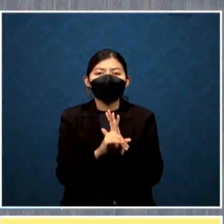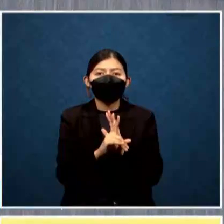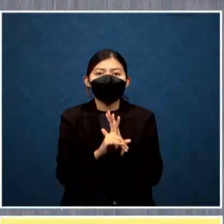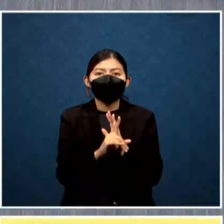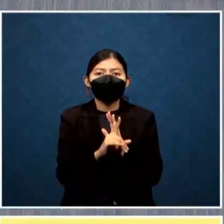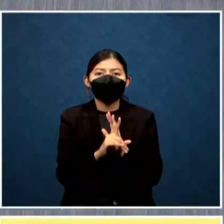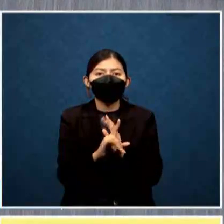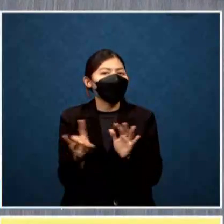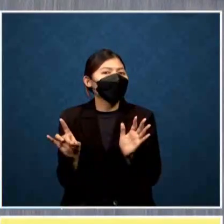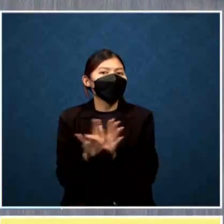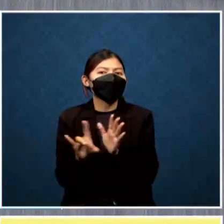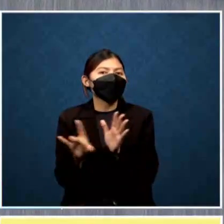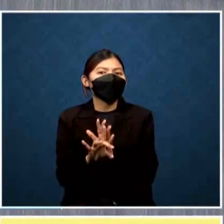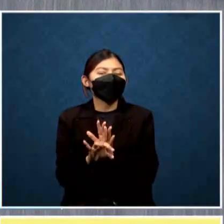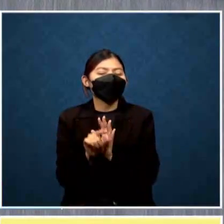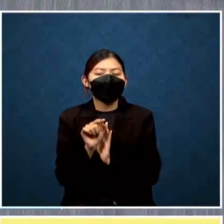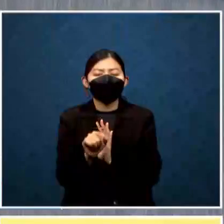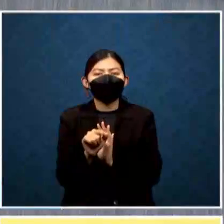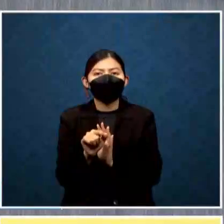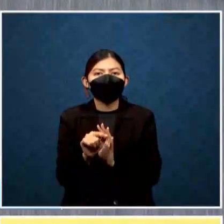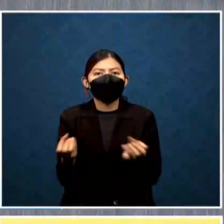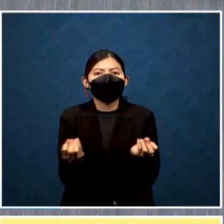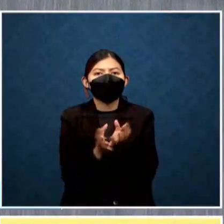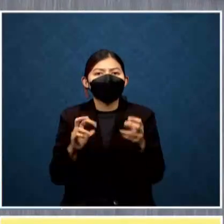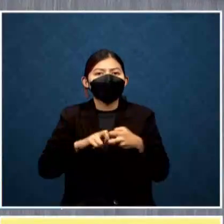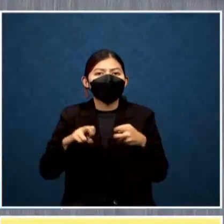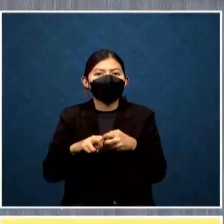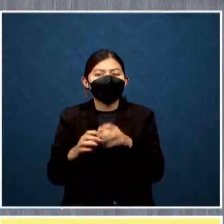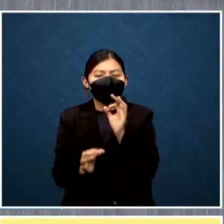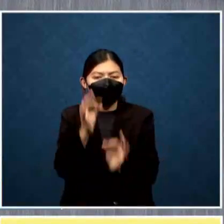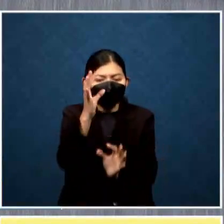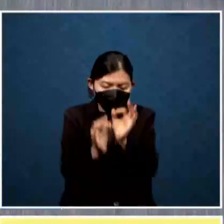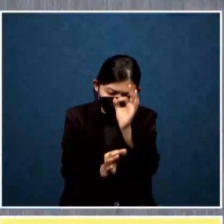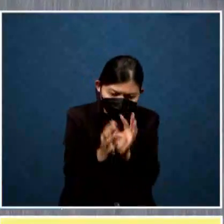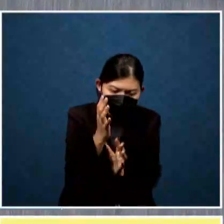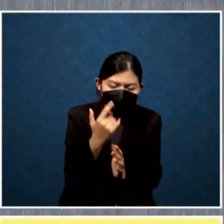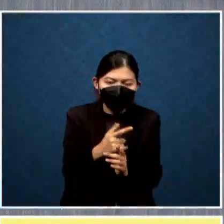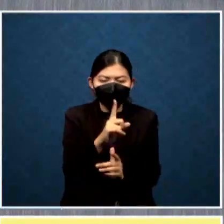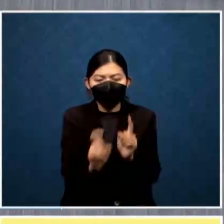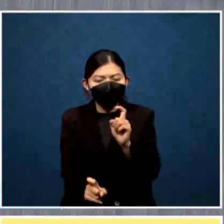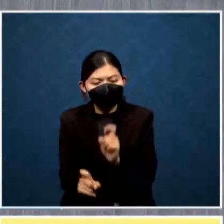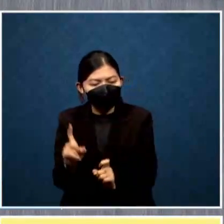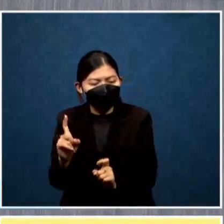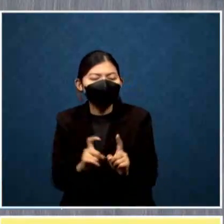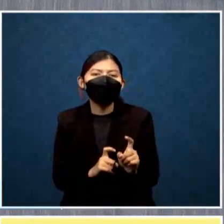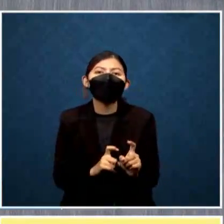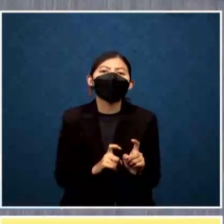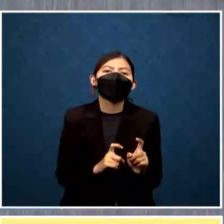ป็นครั้งสุดท้ายต่อความสูญเสียต่อความเศร้าโศก